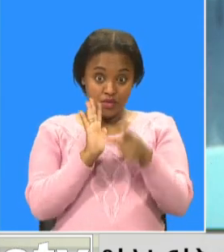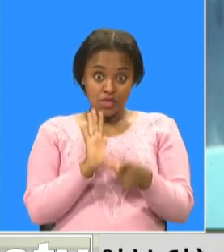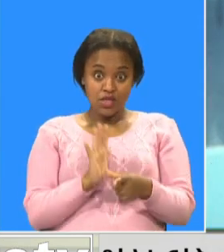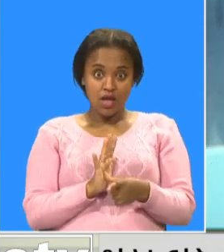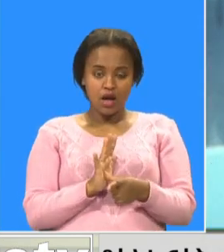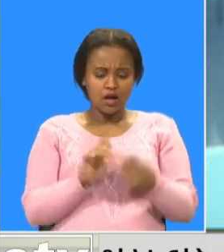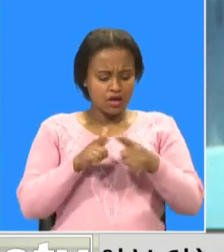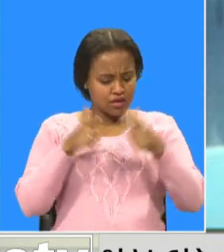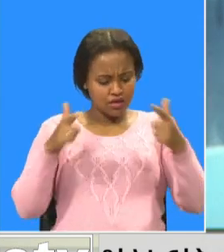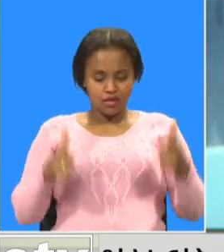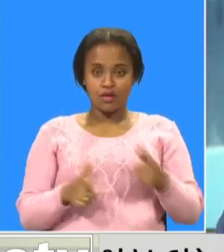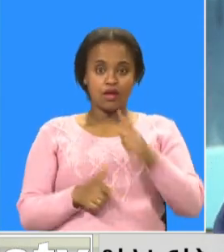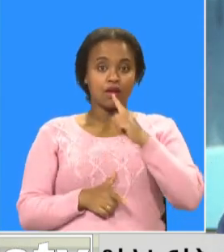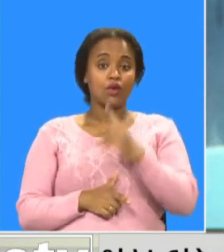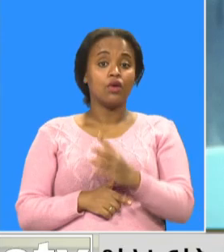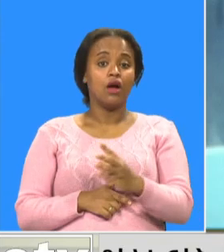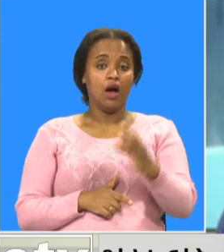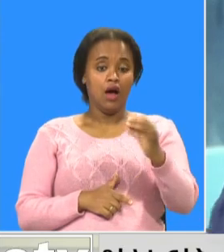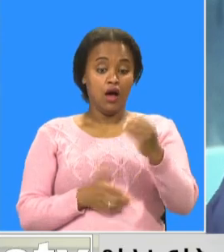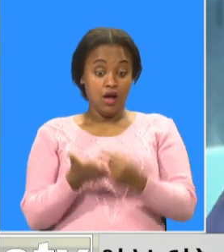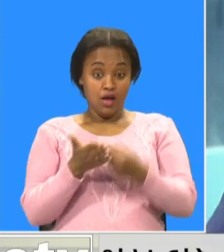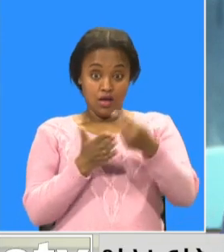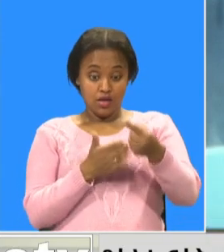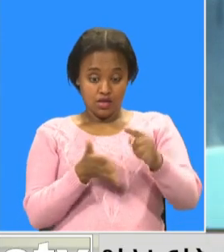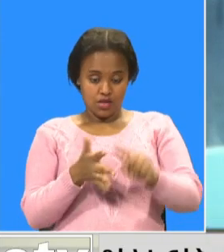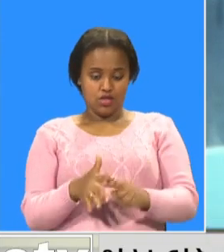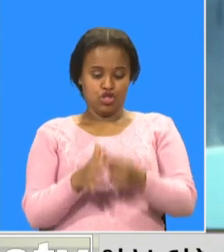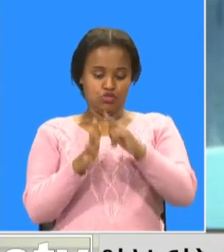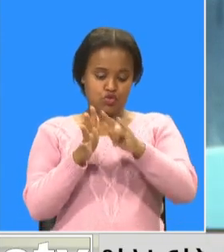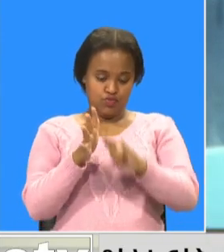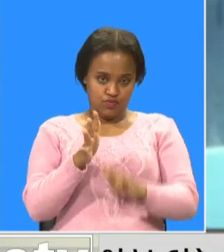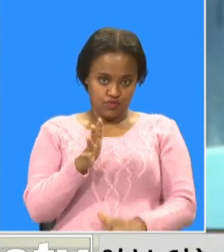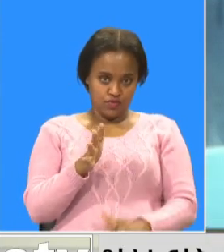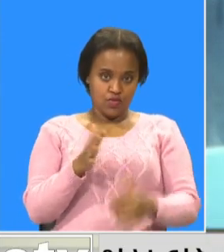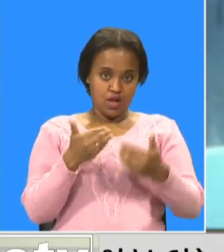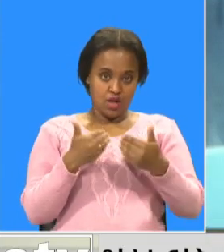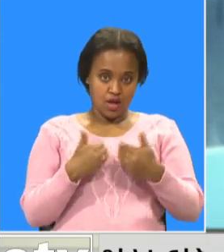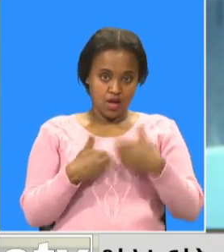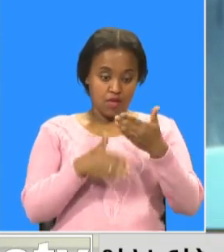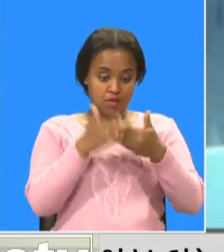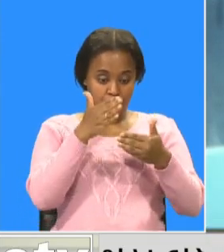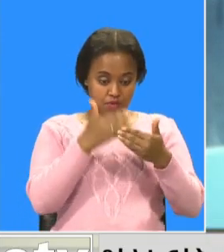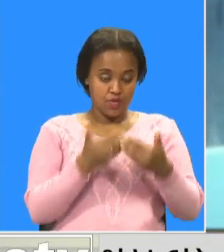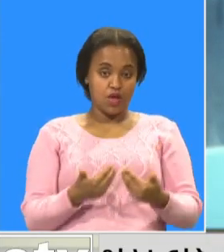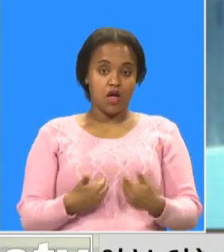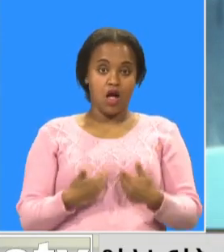ምሳሌነት ትልቅ ነው። እና ከዛ ጀምሮ በተዋረድ ያሉ